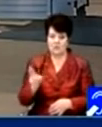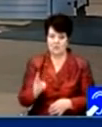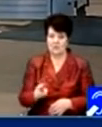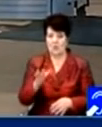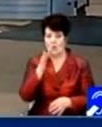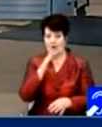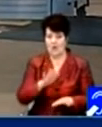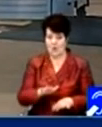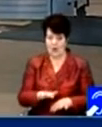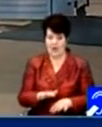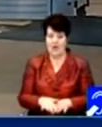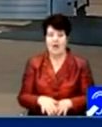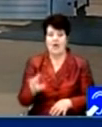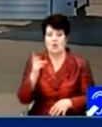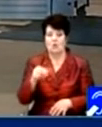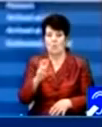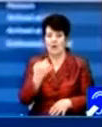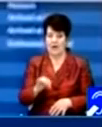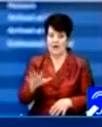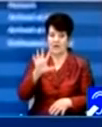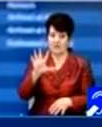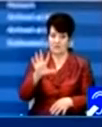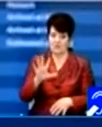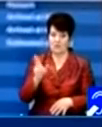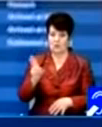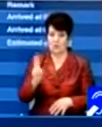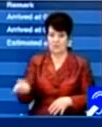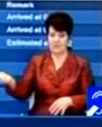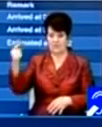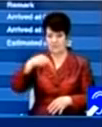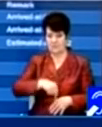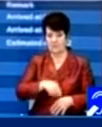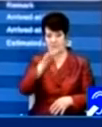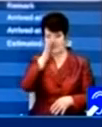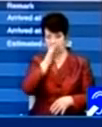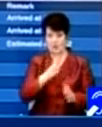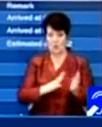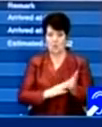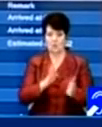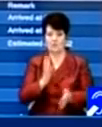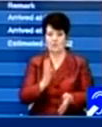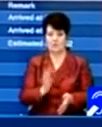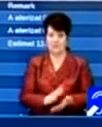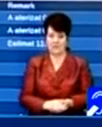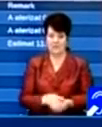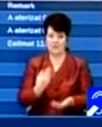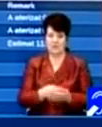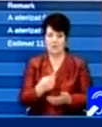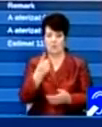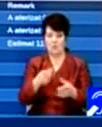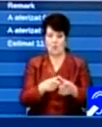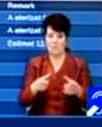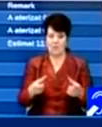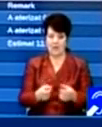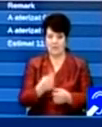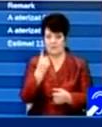locală. Decolarea din Dubai are loc la ora 5:20, iar aterizarea în Chișinău la 9:40. Prețul unui bilet de avion într-o